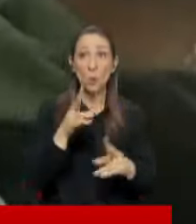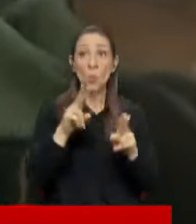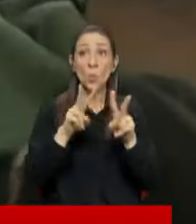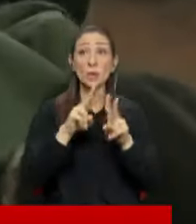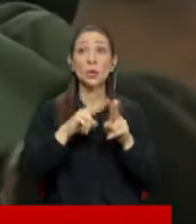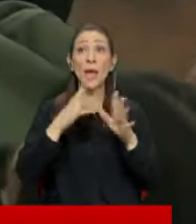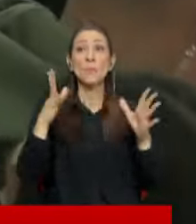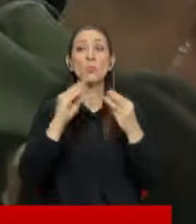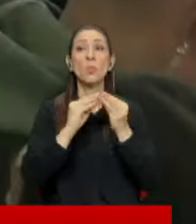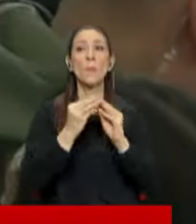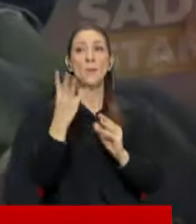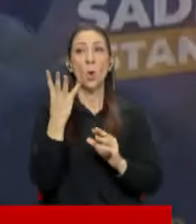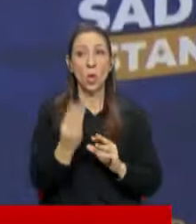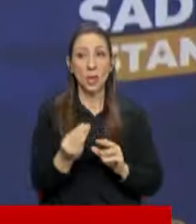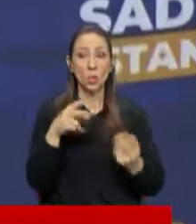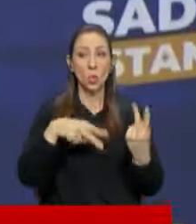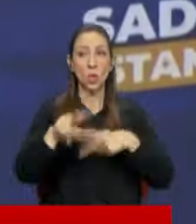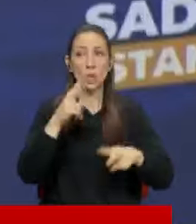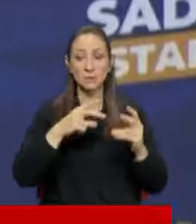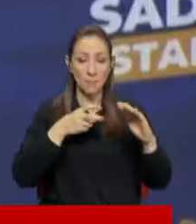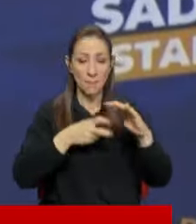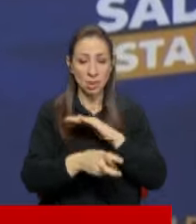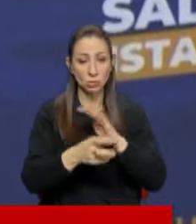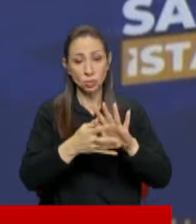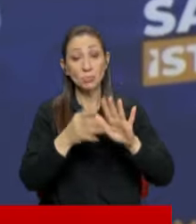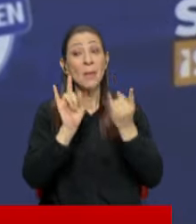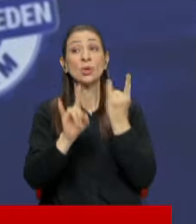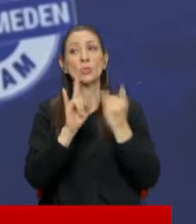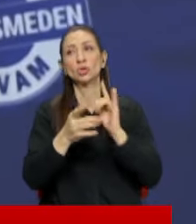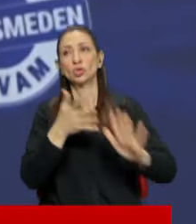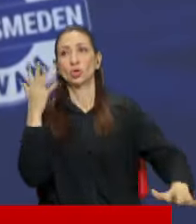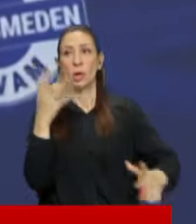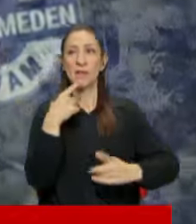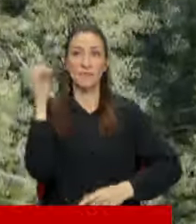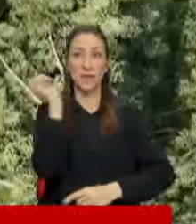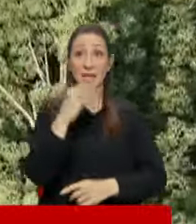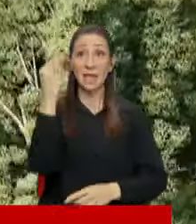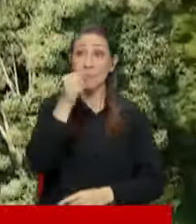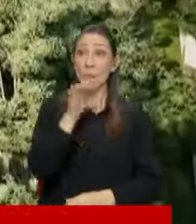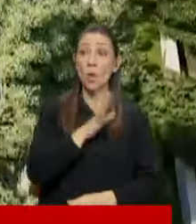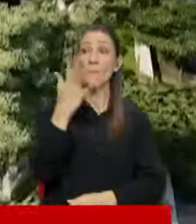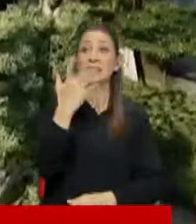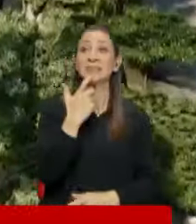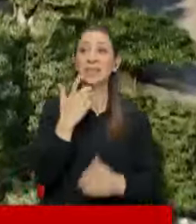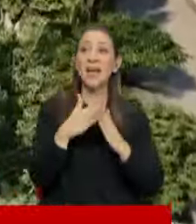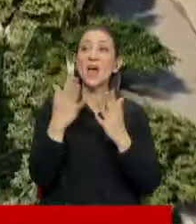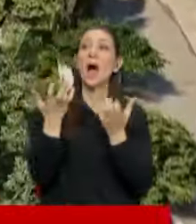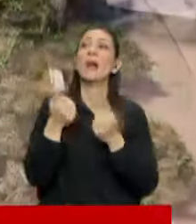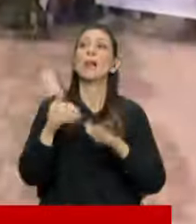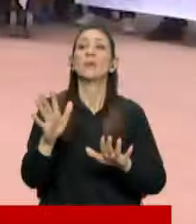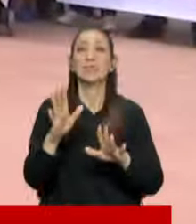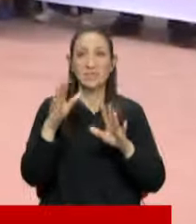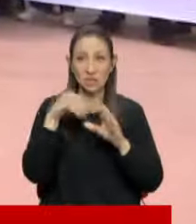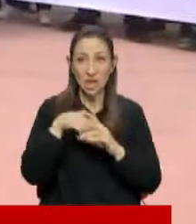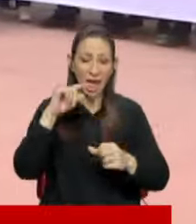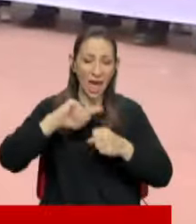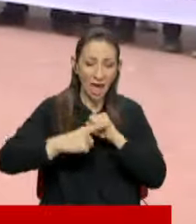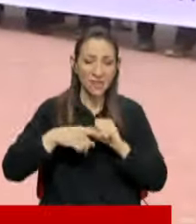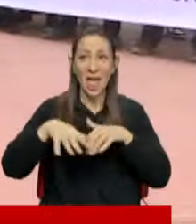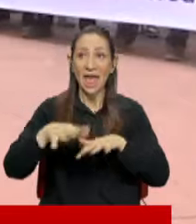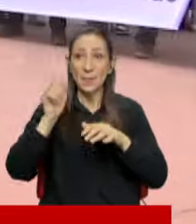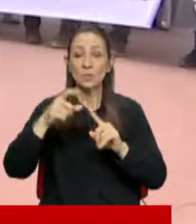İstanbul'un en büyük sorunlarından biri olan ulaşım ve metrobüs kuyrukları üzerinden yüklendi rakibine. İmamoğlu ise 5 yıldır evlerine kavuşamadıkları için her hafta